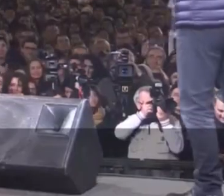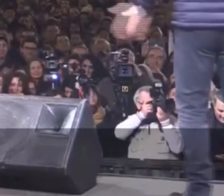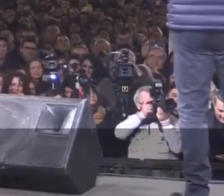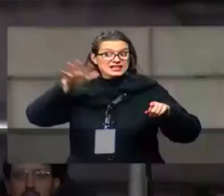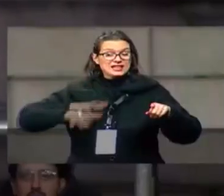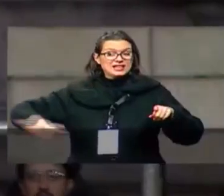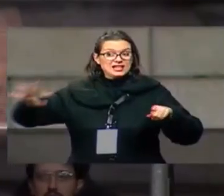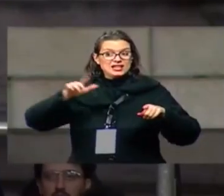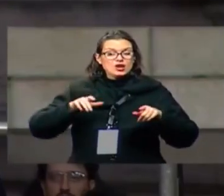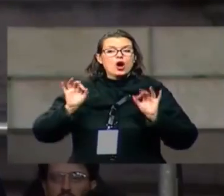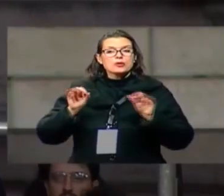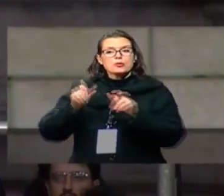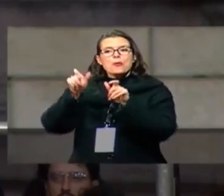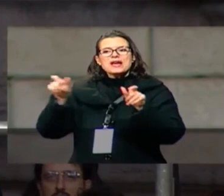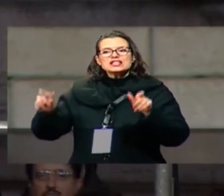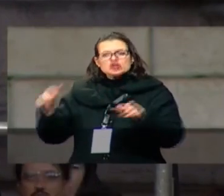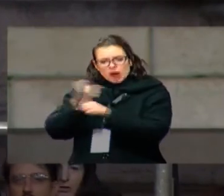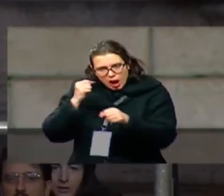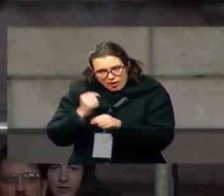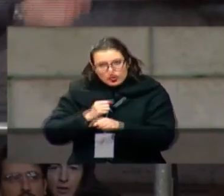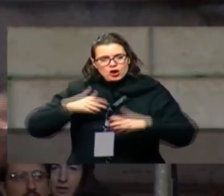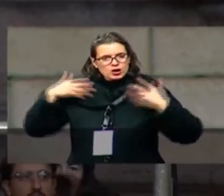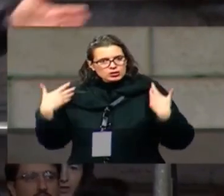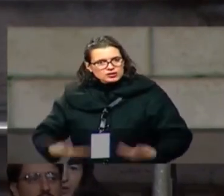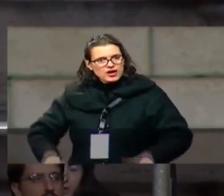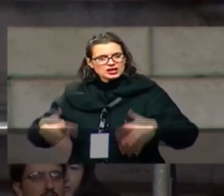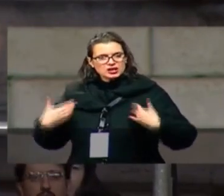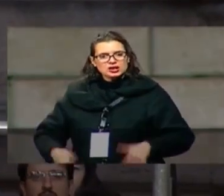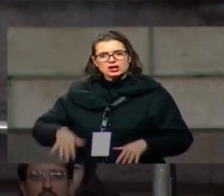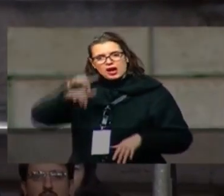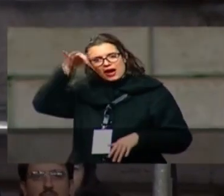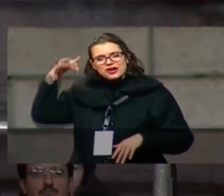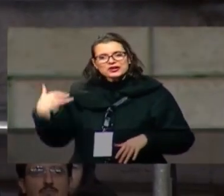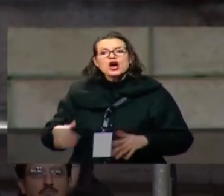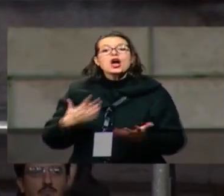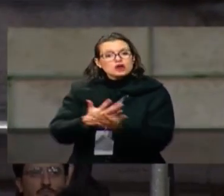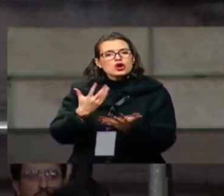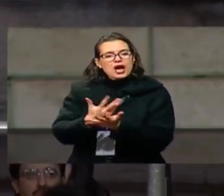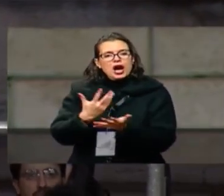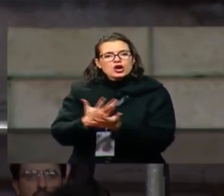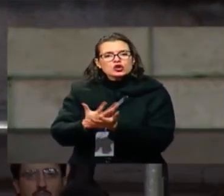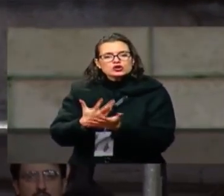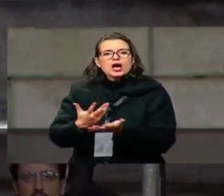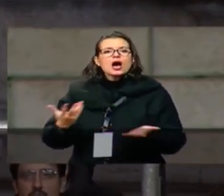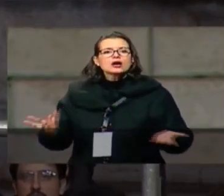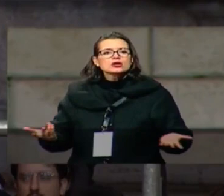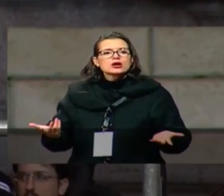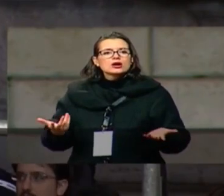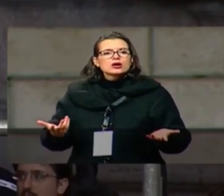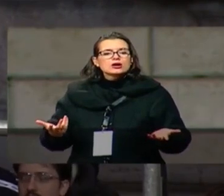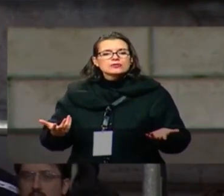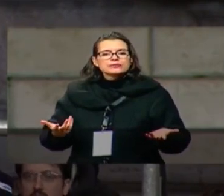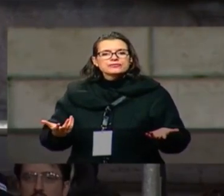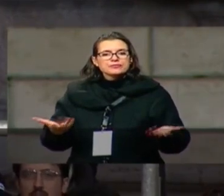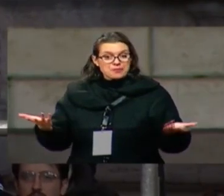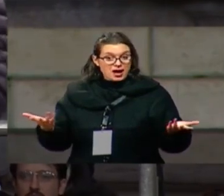che lavorano che combattono che si sono diminuiti lo stipendio solite cose ce la stiamo raccontando di nuovo tra noi benissimo ma quelli che